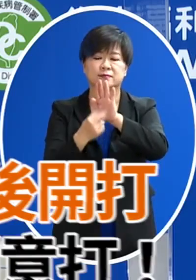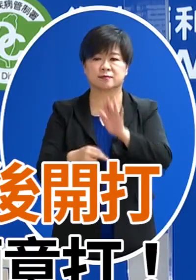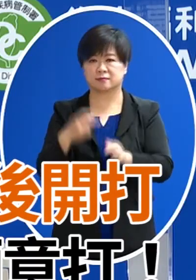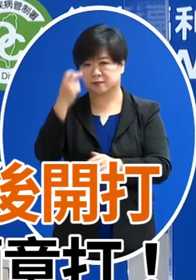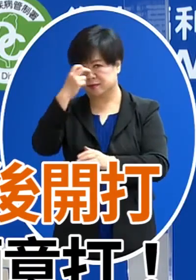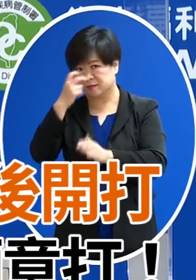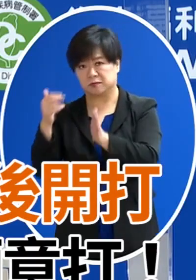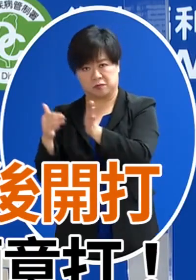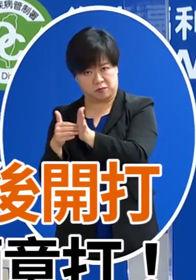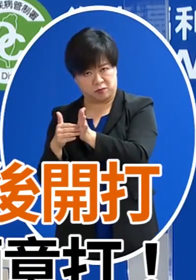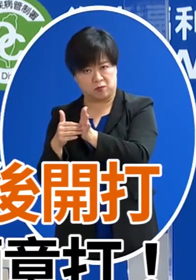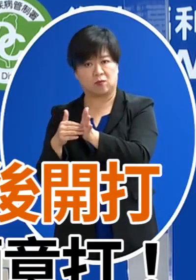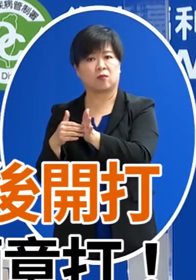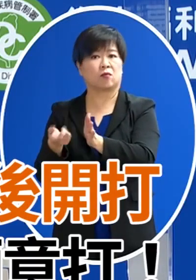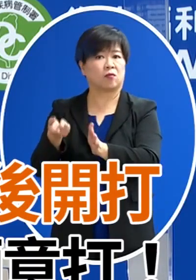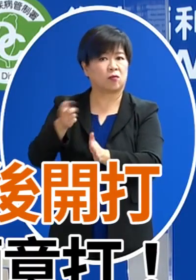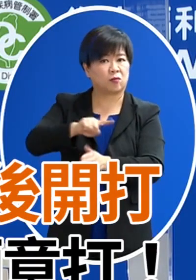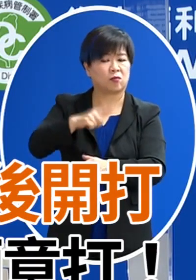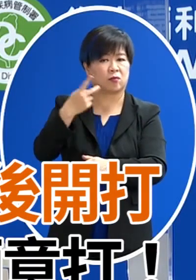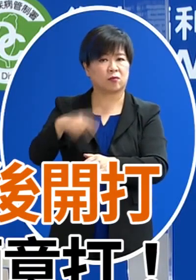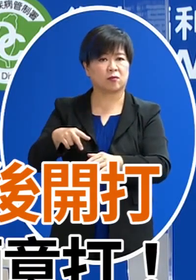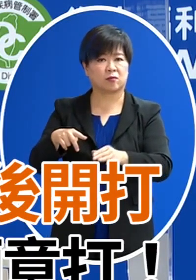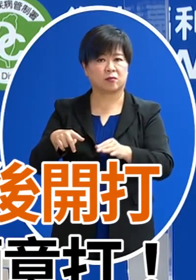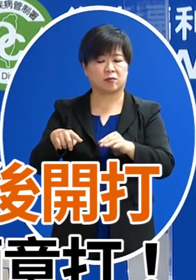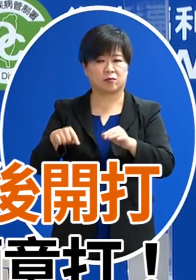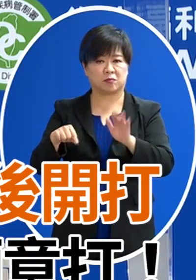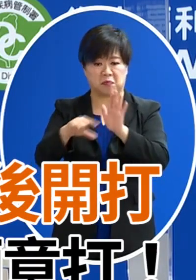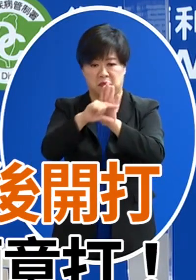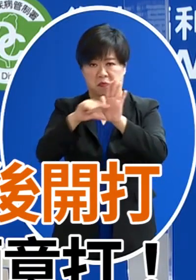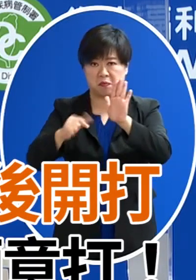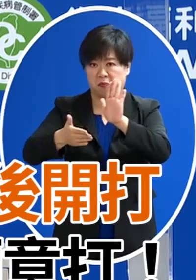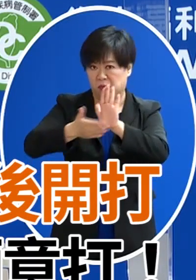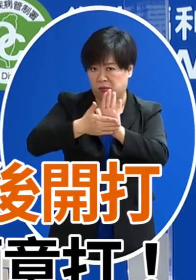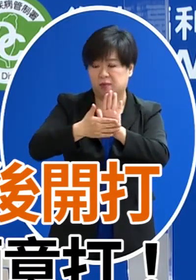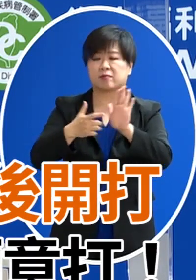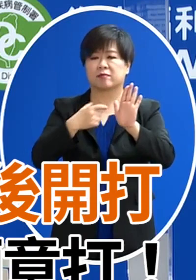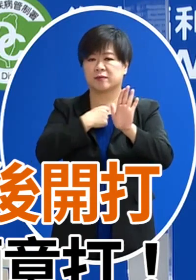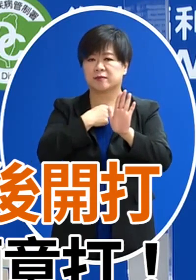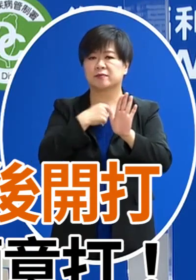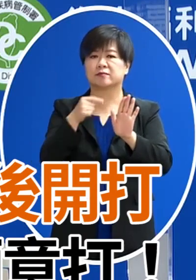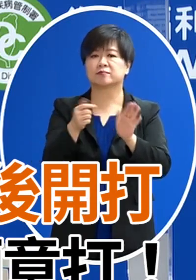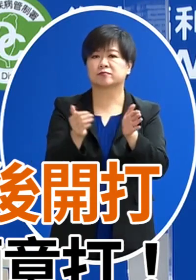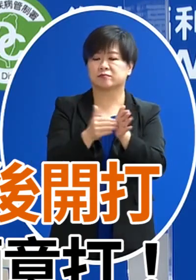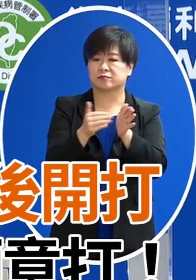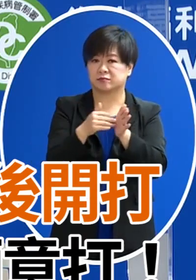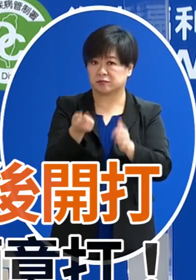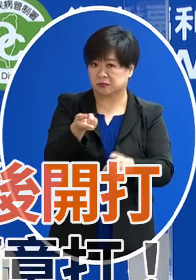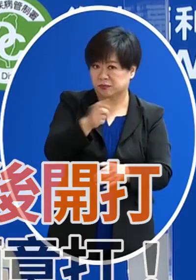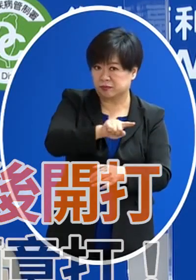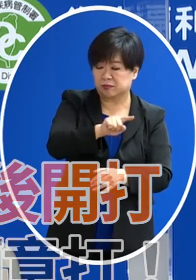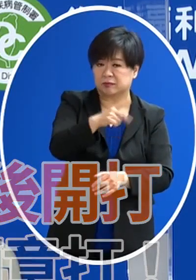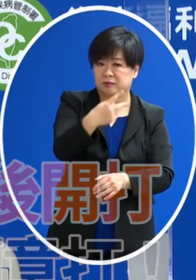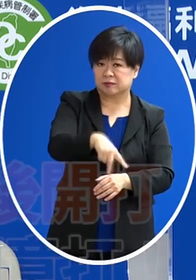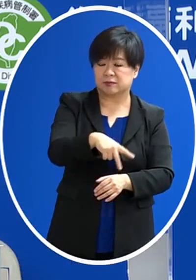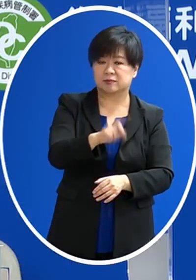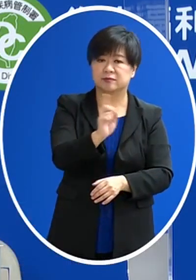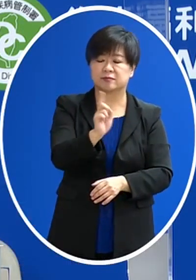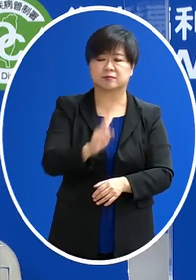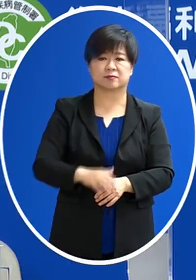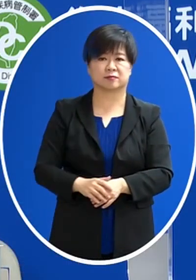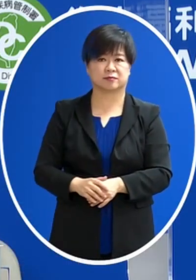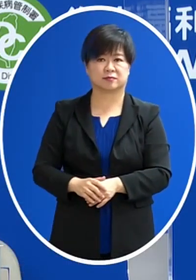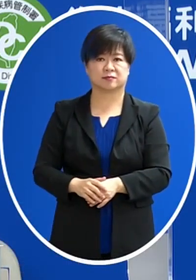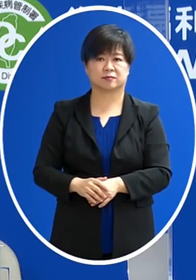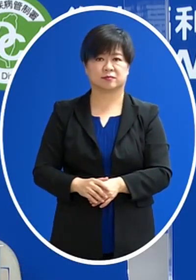检验完之后，他还要再贴标签。好，那贴完标签之后，还必须要再